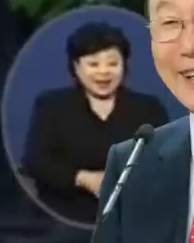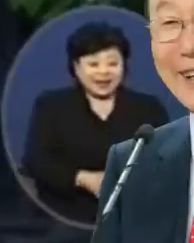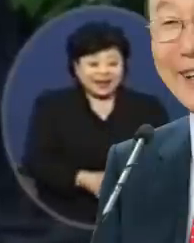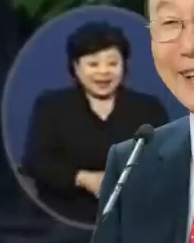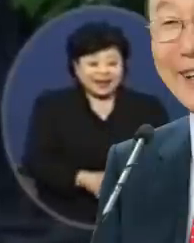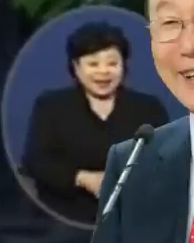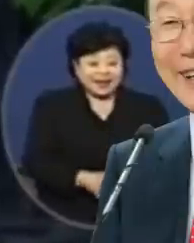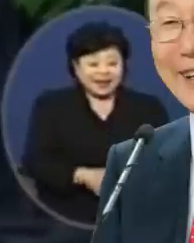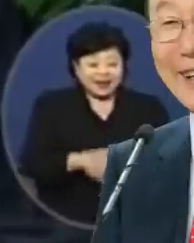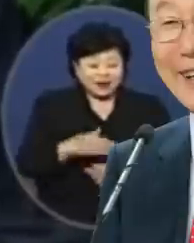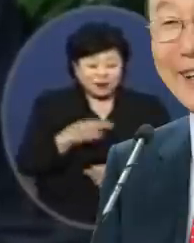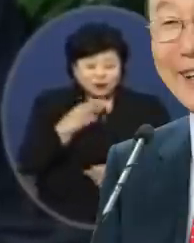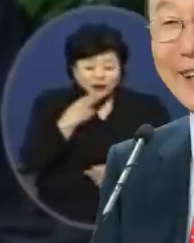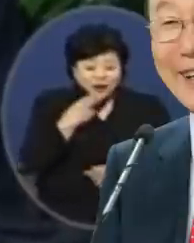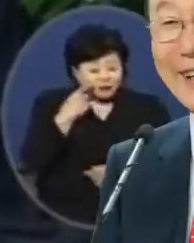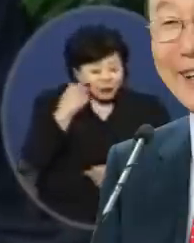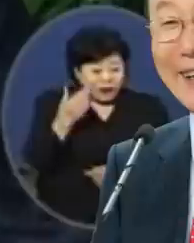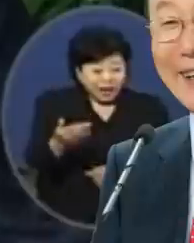뭐를 안다고.